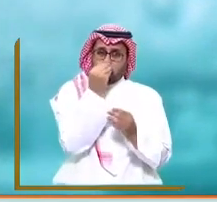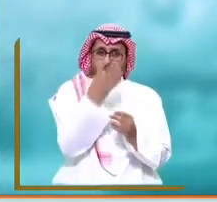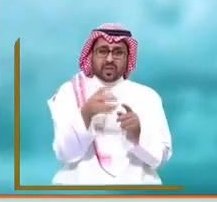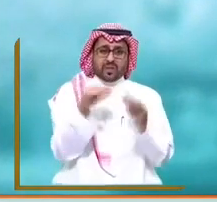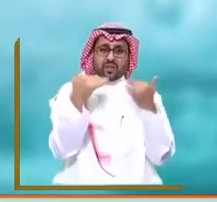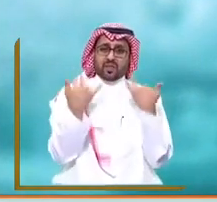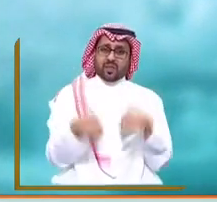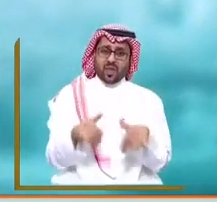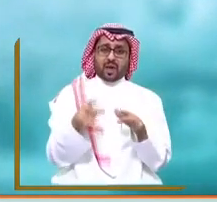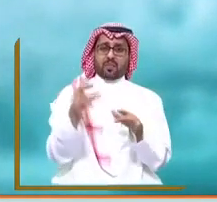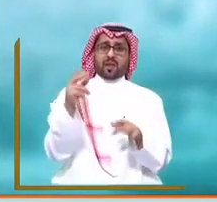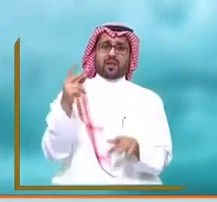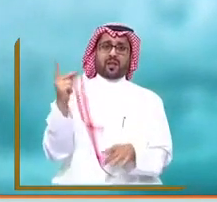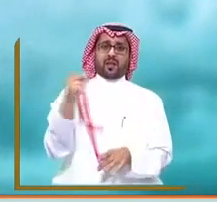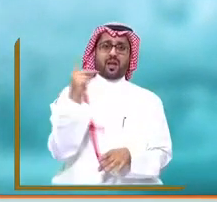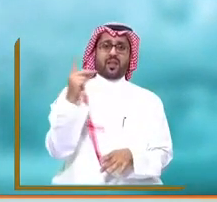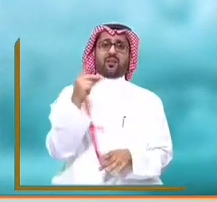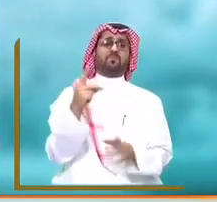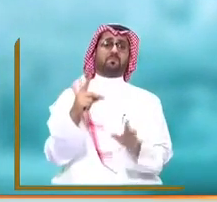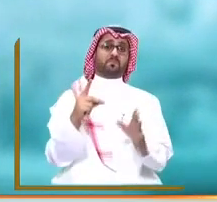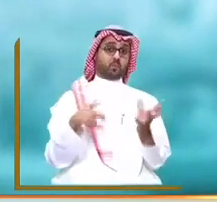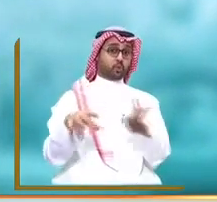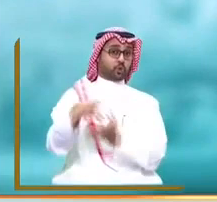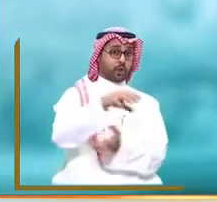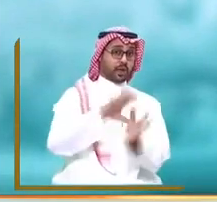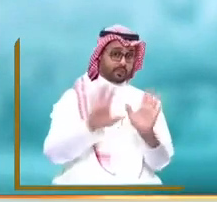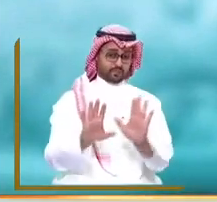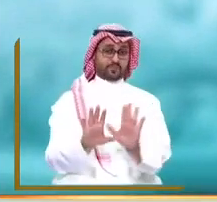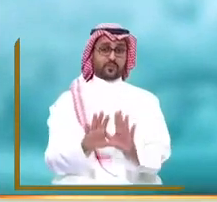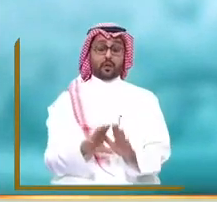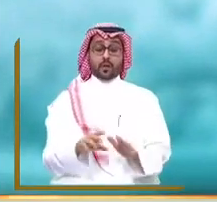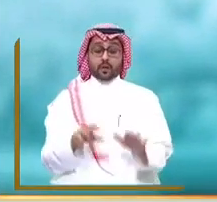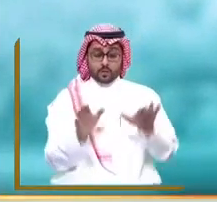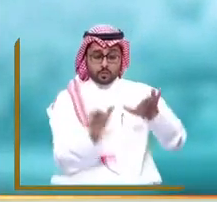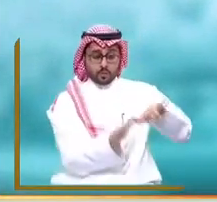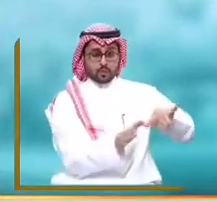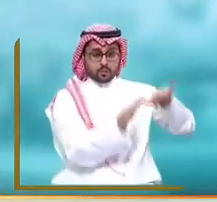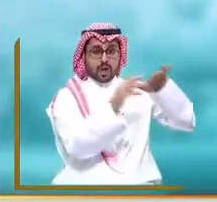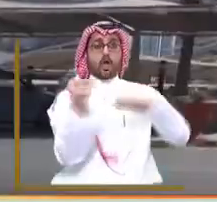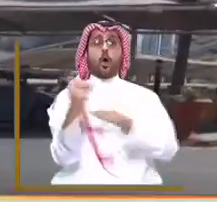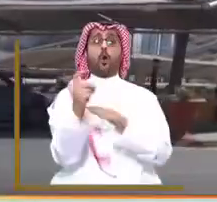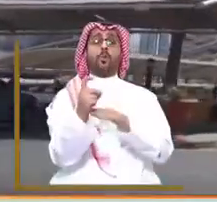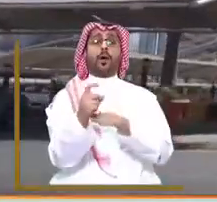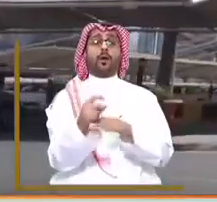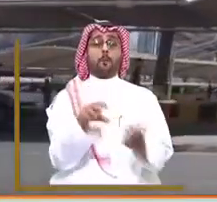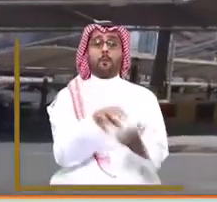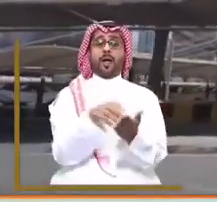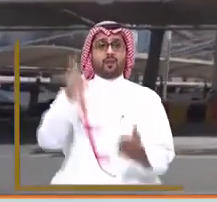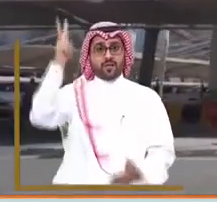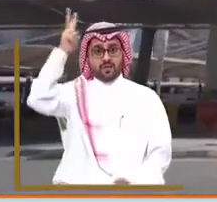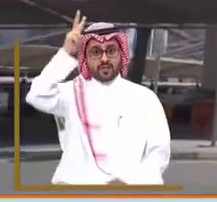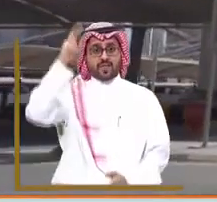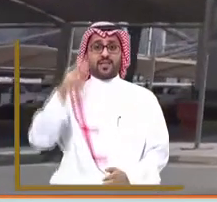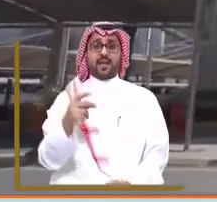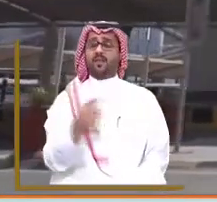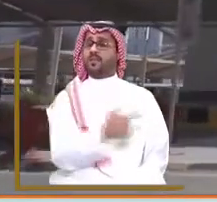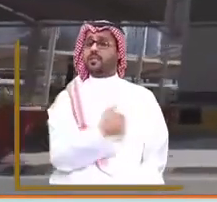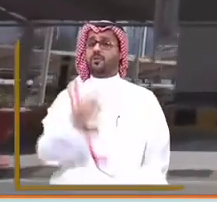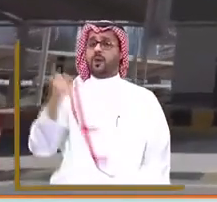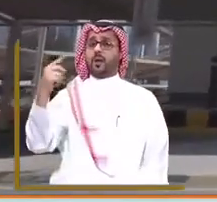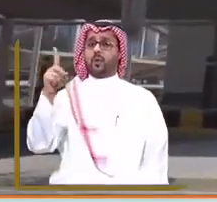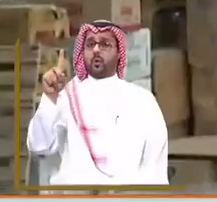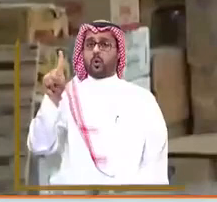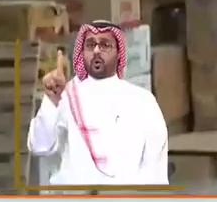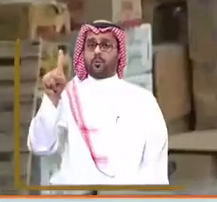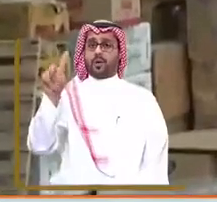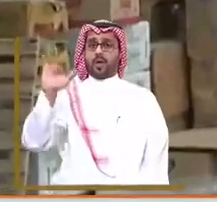الغذائية وعبوات المنتج داخل مستودع غير مرخص بمنطقة جازان. وأوضحت الهيئة أن ضبط هذه الكمية